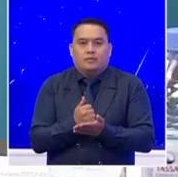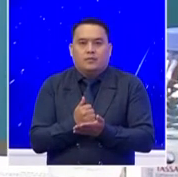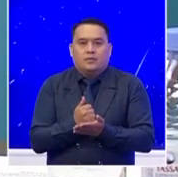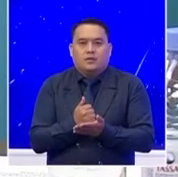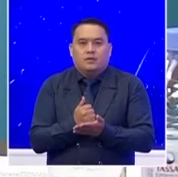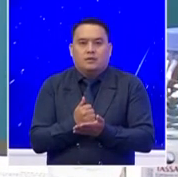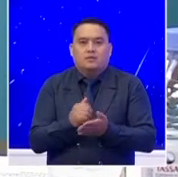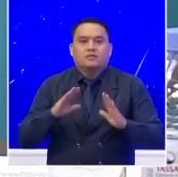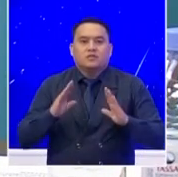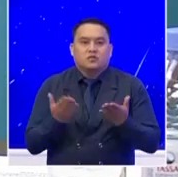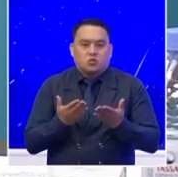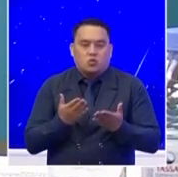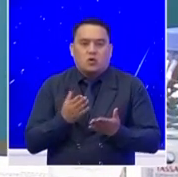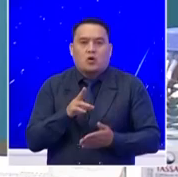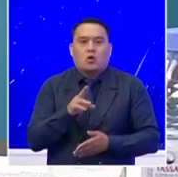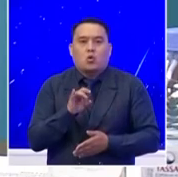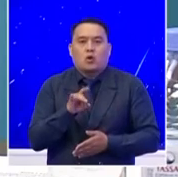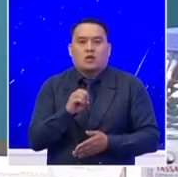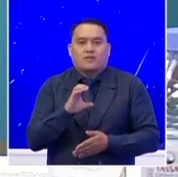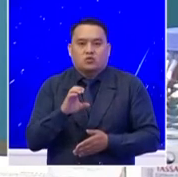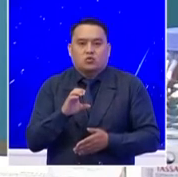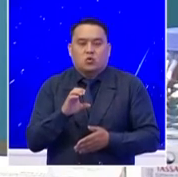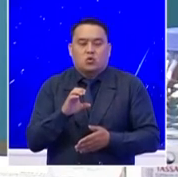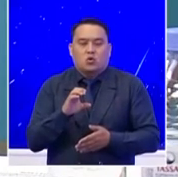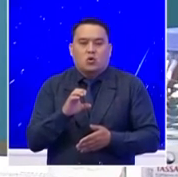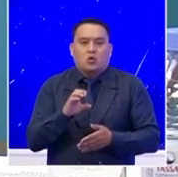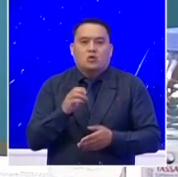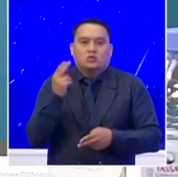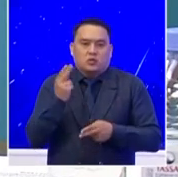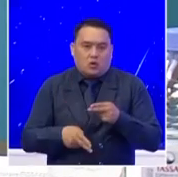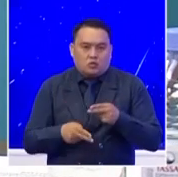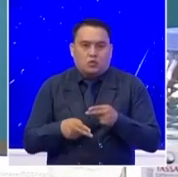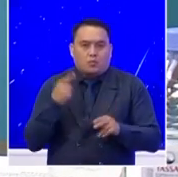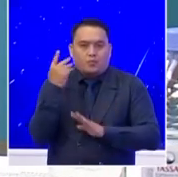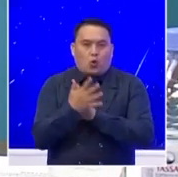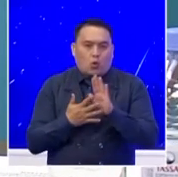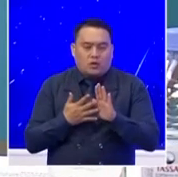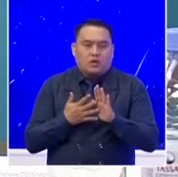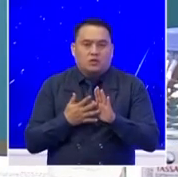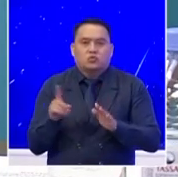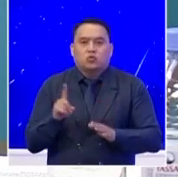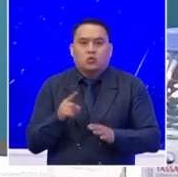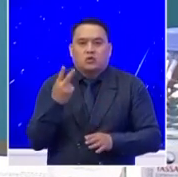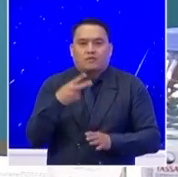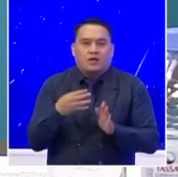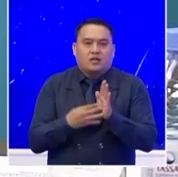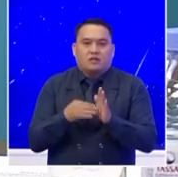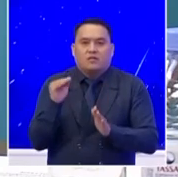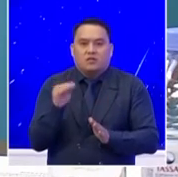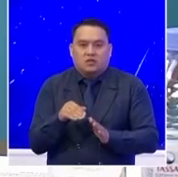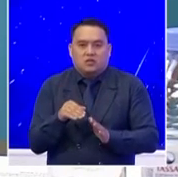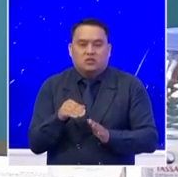скорее с этой ситуации с коронавирусом выйти, уже более-менее чуть-чуть поняли. Вот то, что 29 тысяч ты